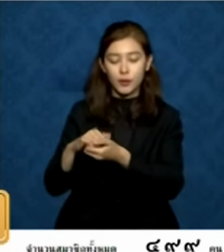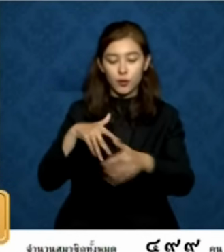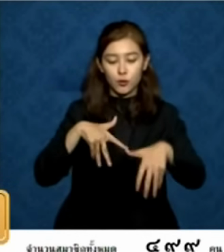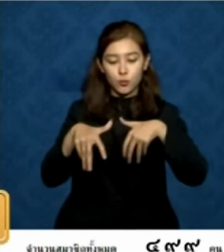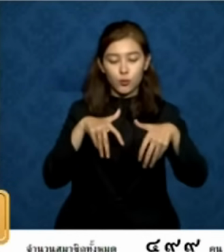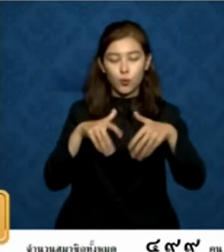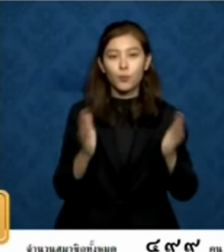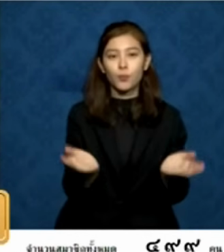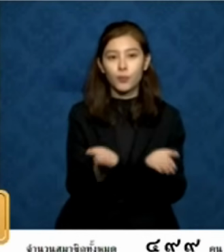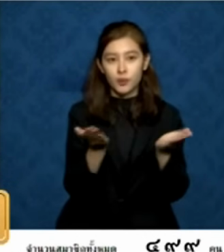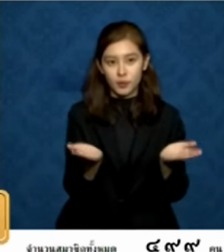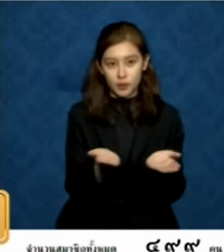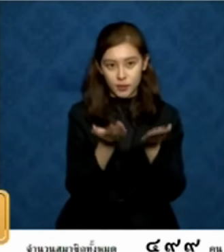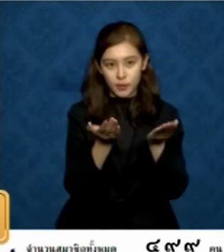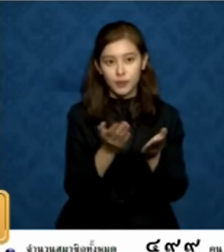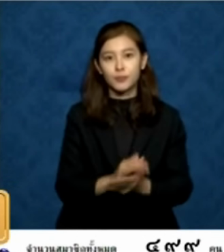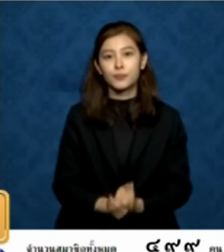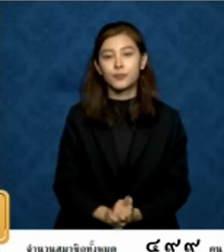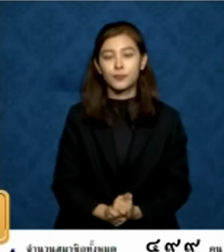ศักยภาพข